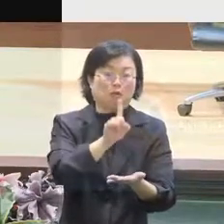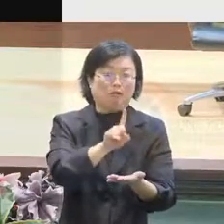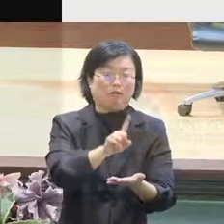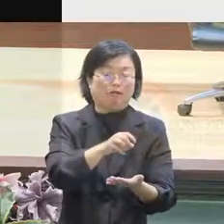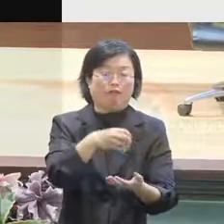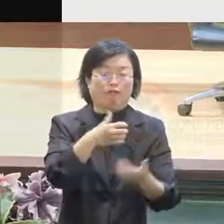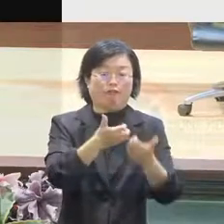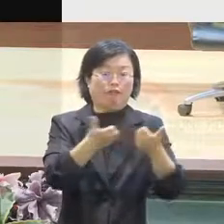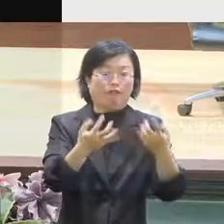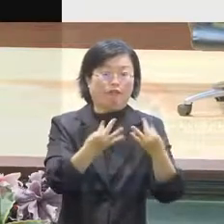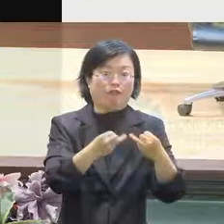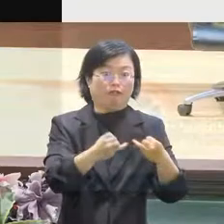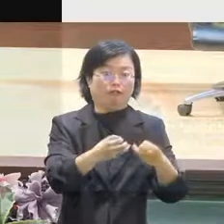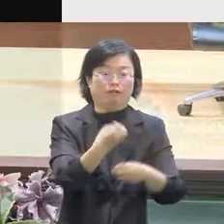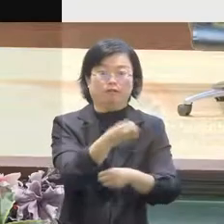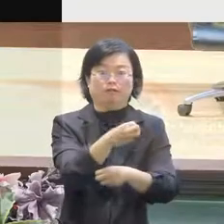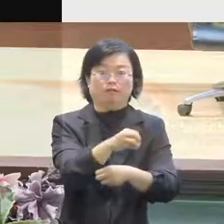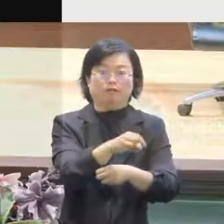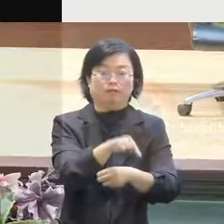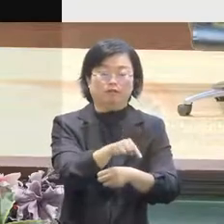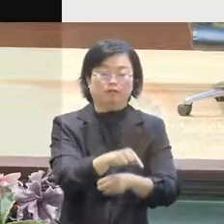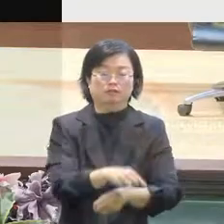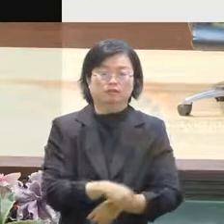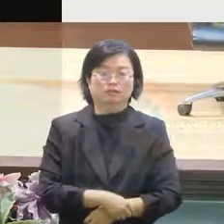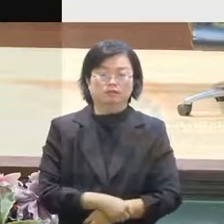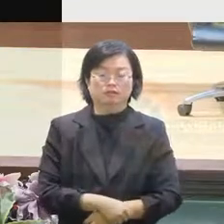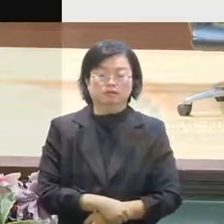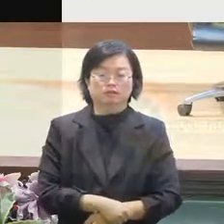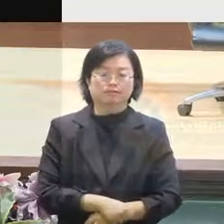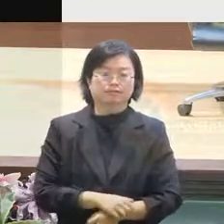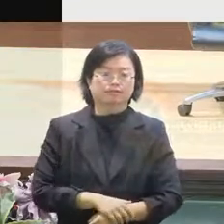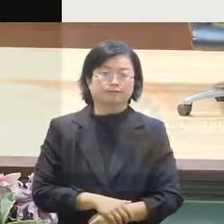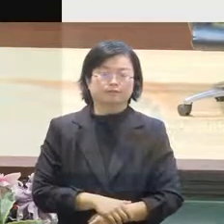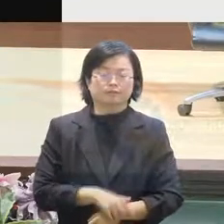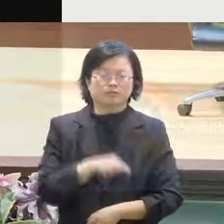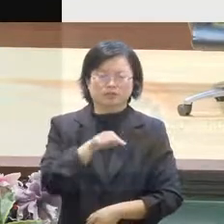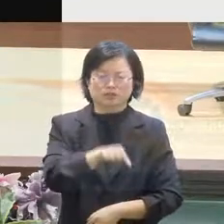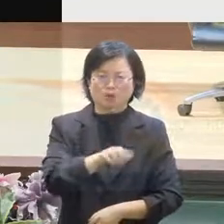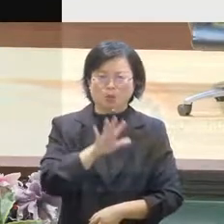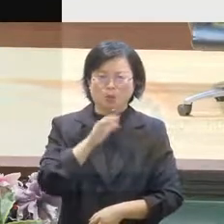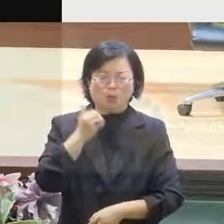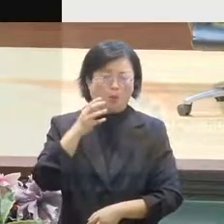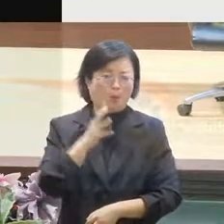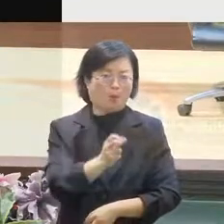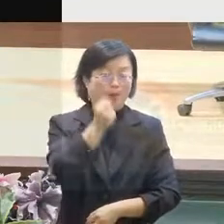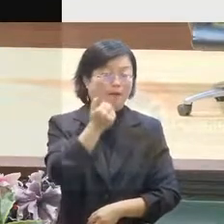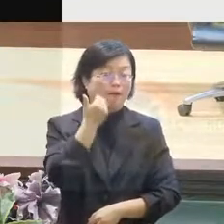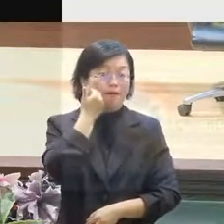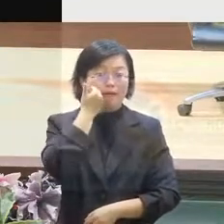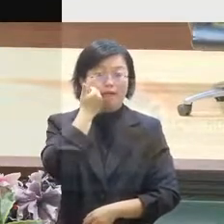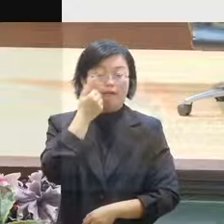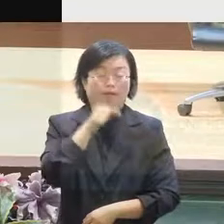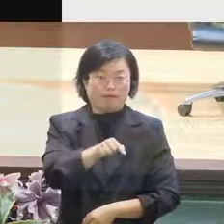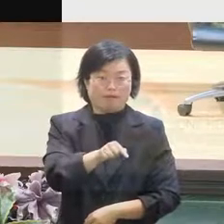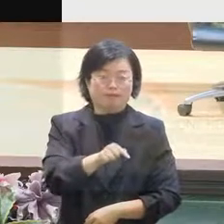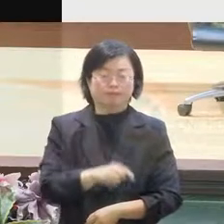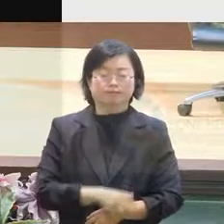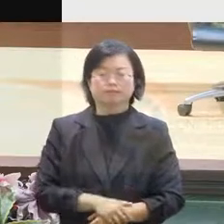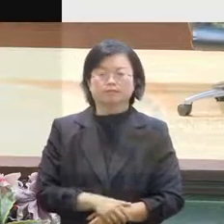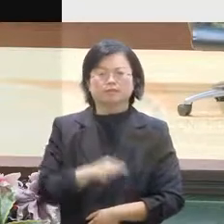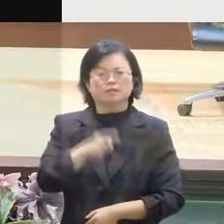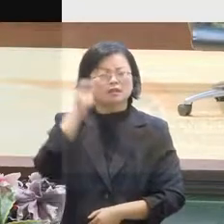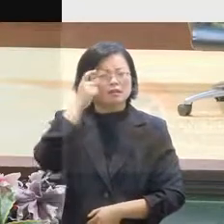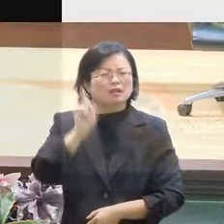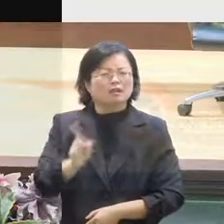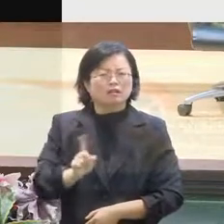别叫做实益拥有权。那么其实它是英文的 beneficial ownership， 翻译过来的。那它是什么意